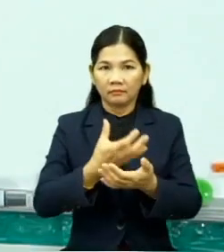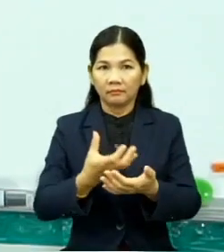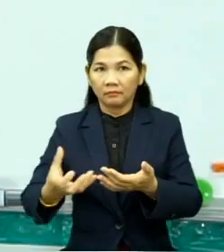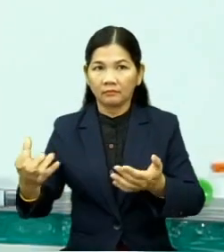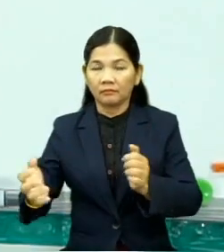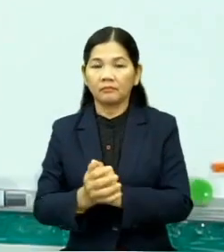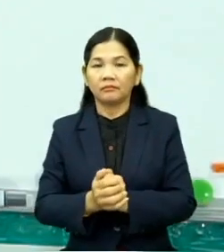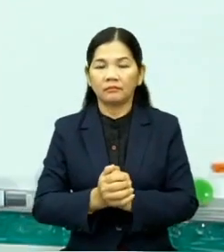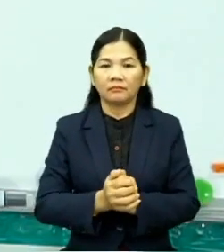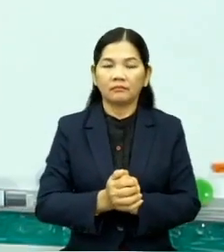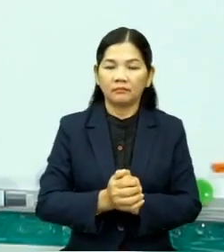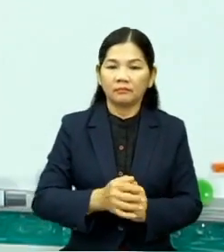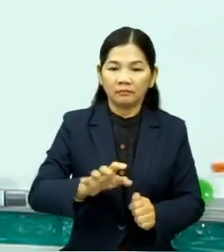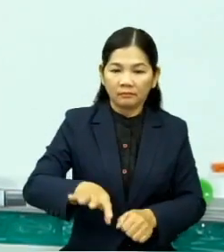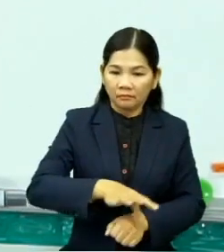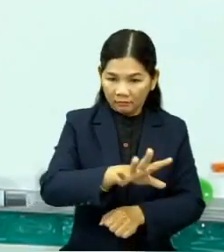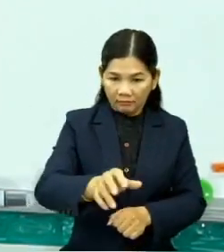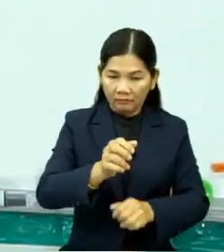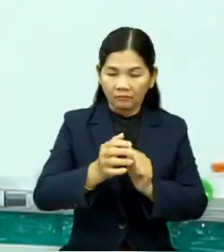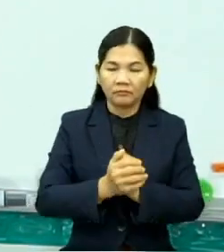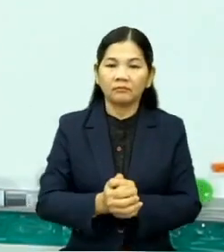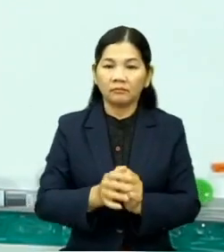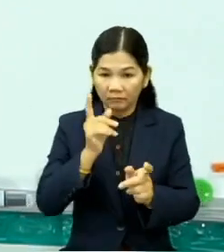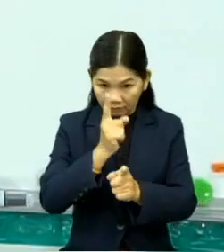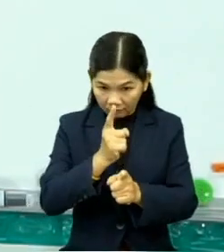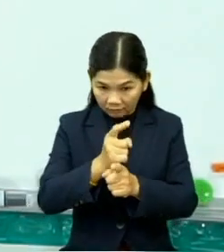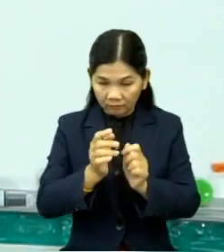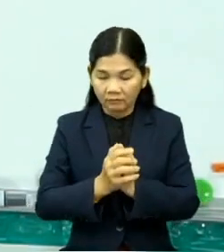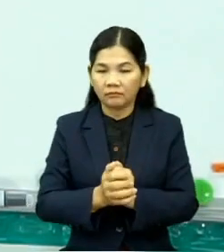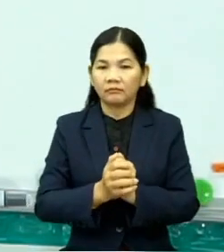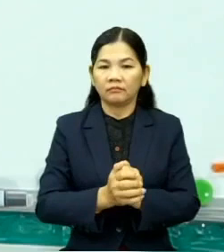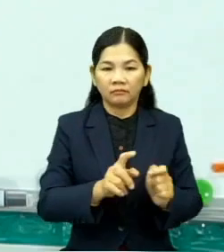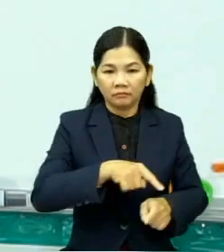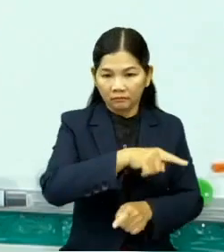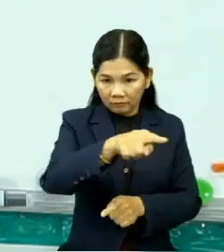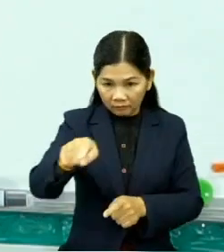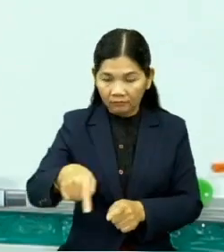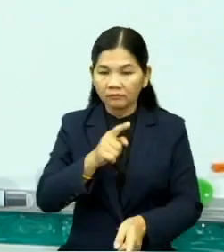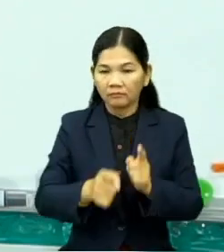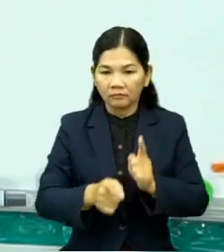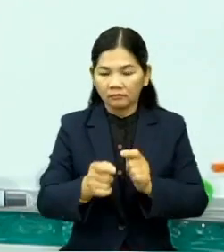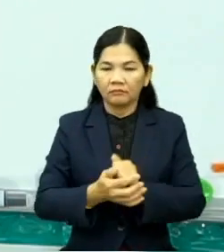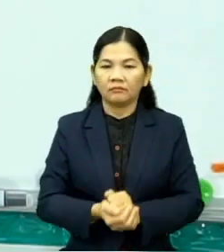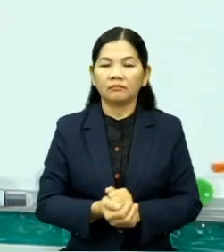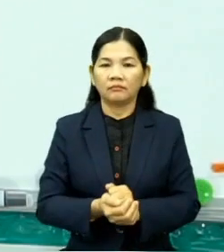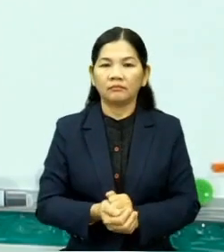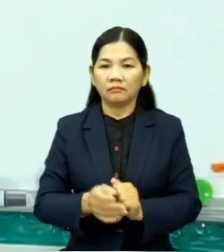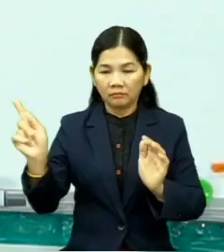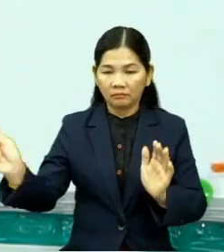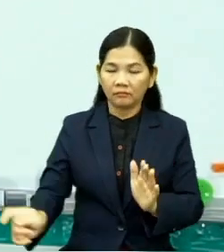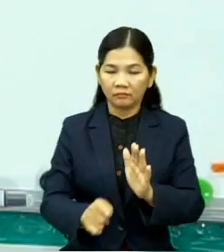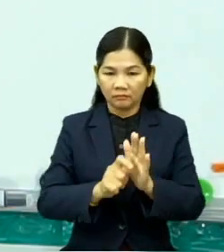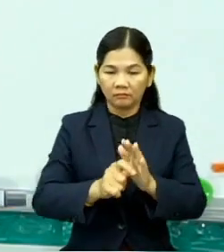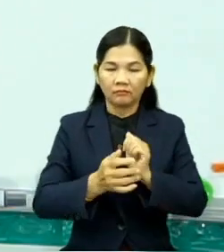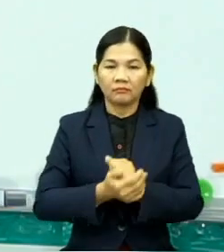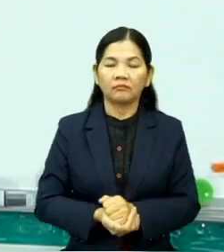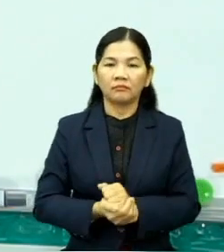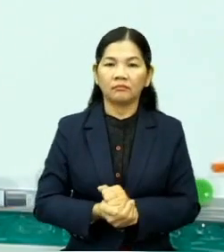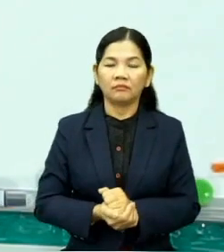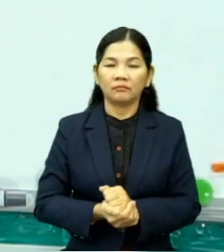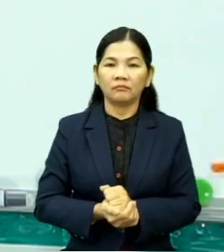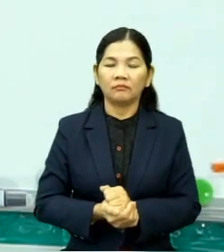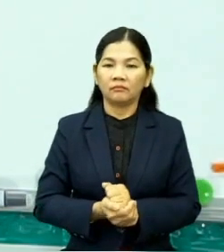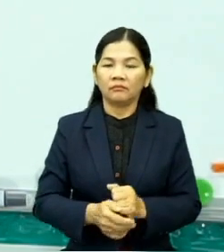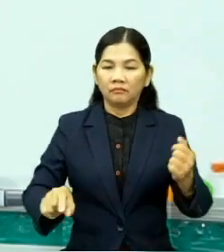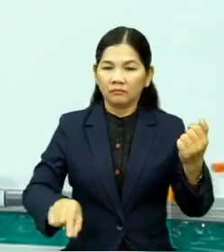ករណ៍តន្ត្រីខ្មែរត្រូវបានប្រគំឡើង តាមរយៈការ